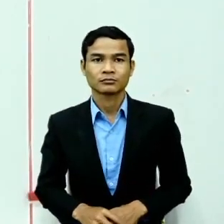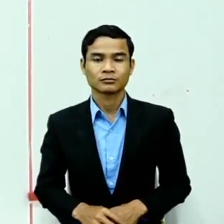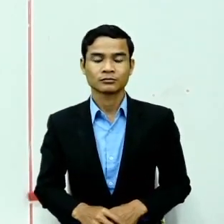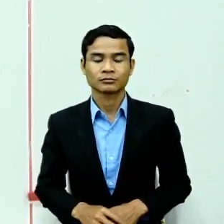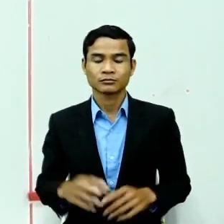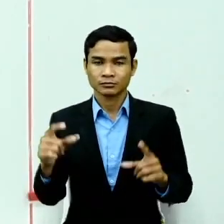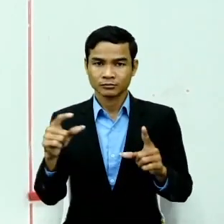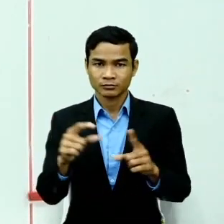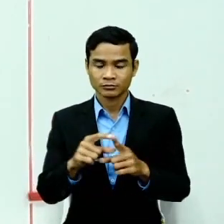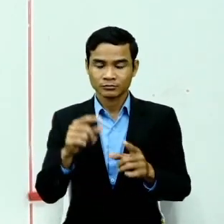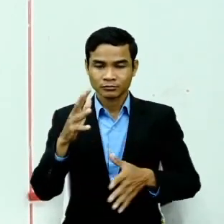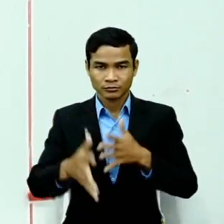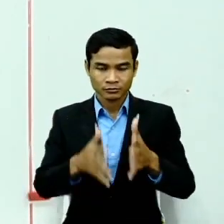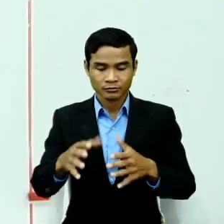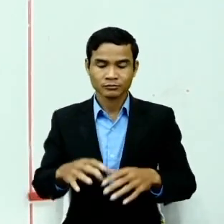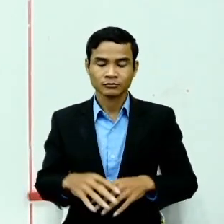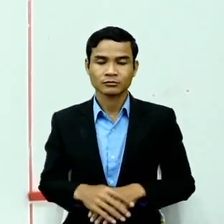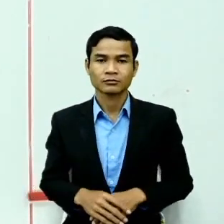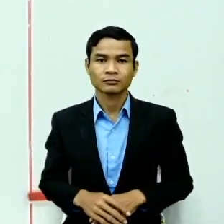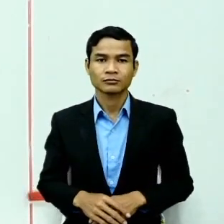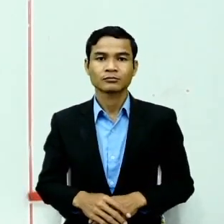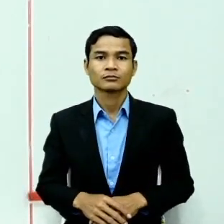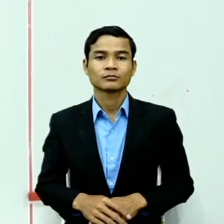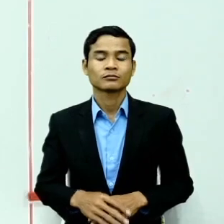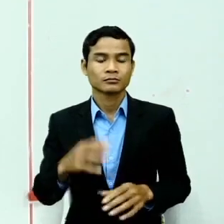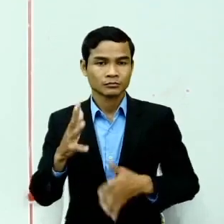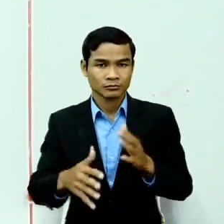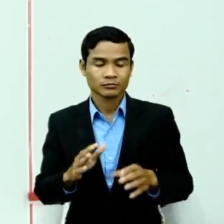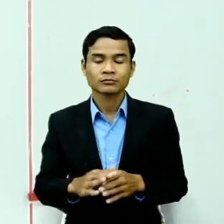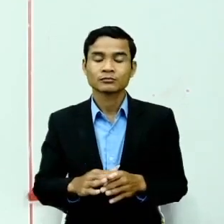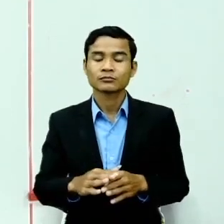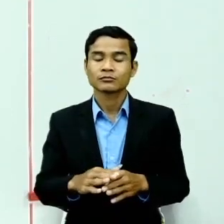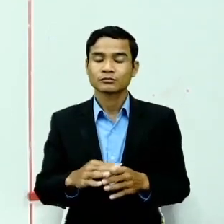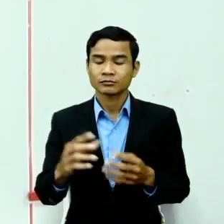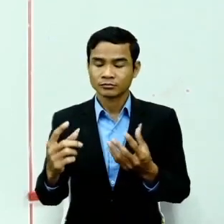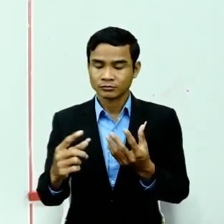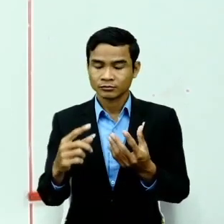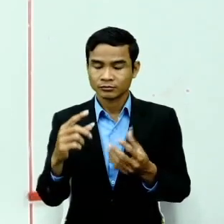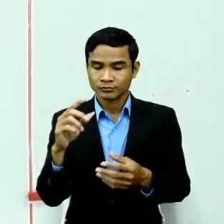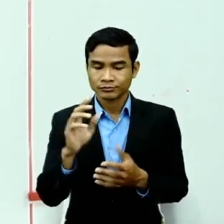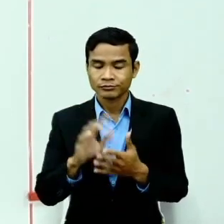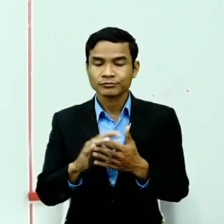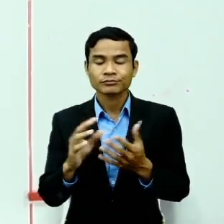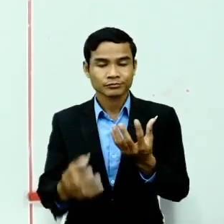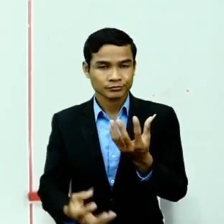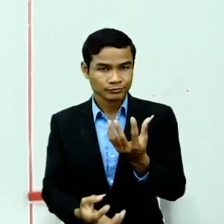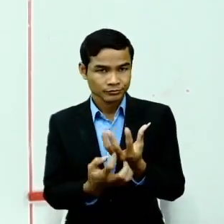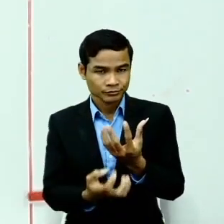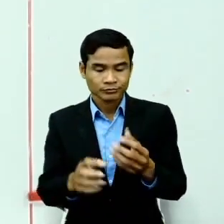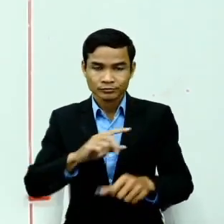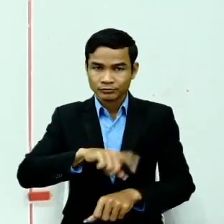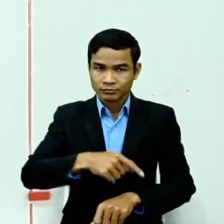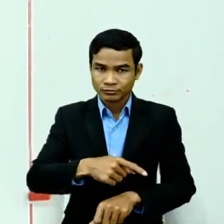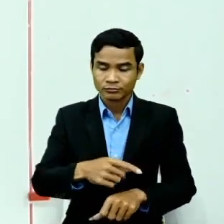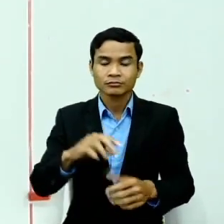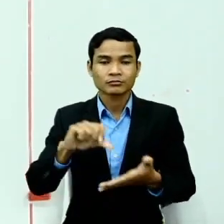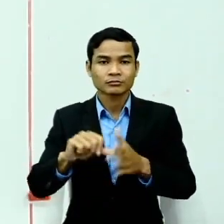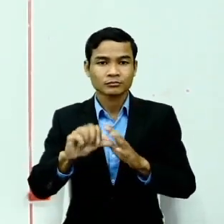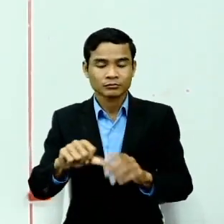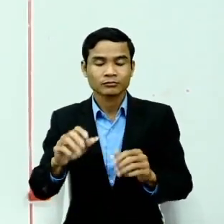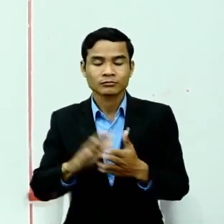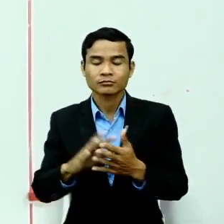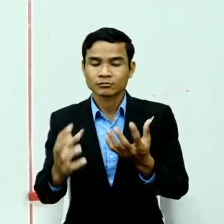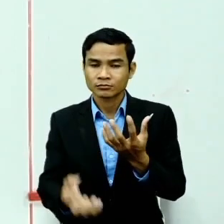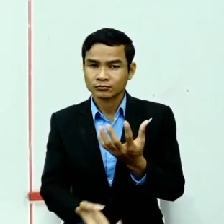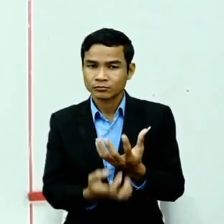chà bịa này ăn thá chà ăn thá rúng rụng ngoa chà rụng ngoa cứ miền này thá ngao